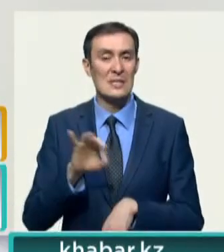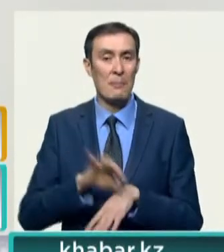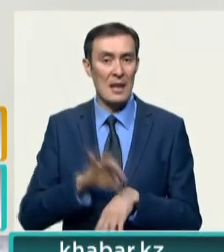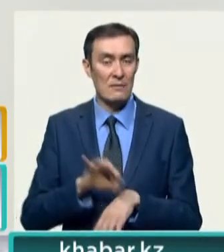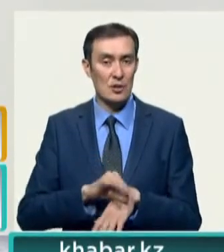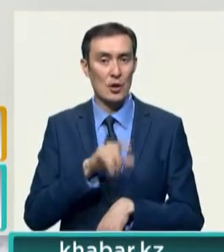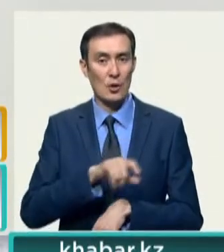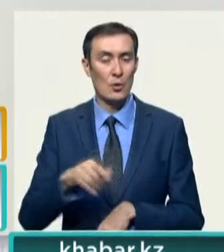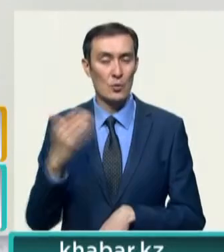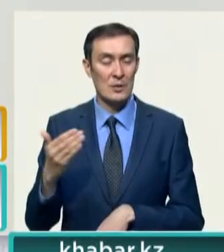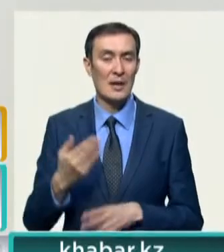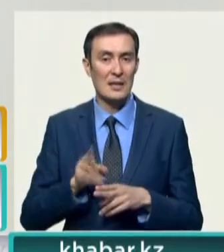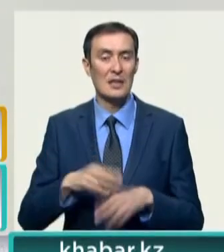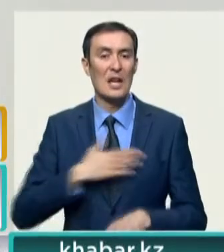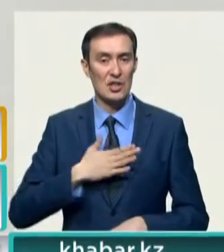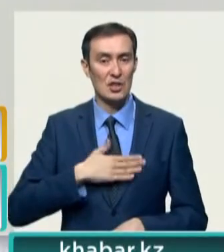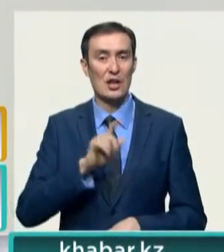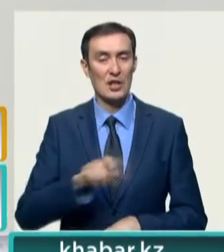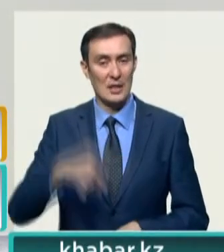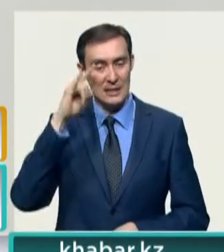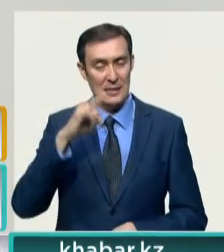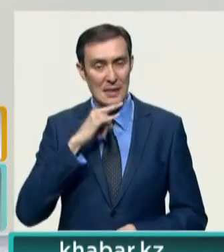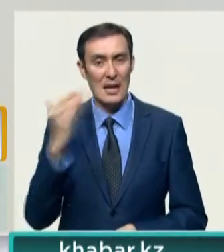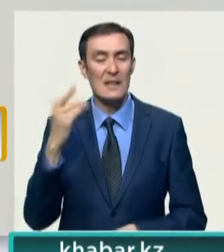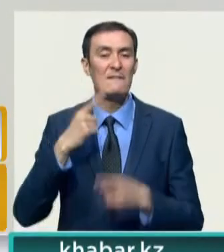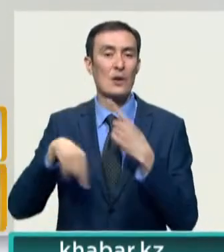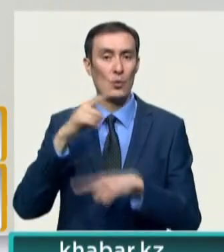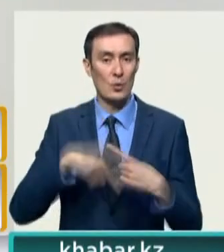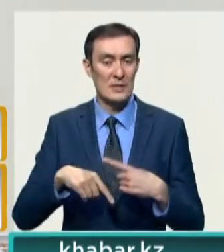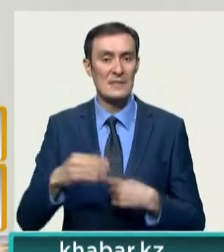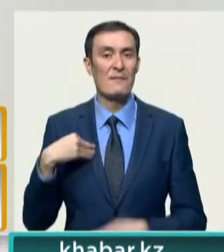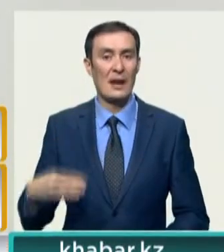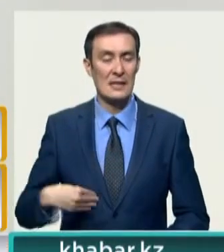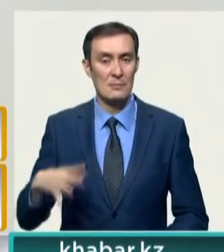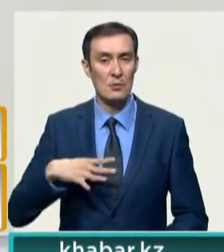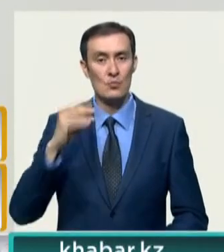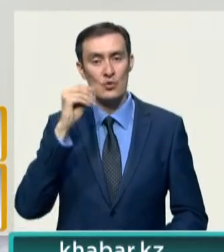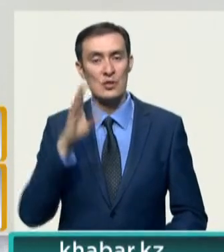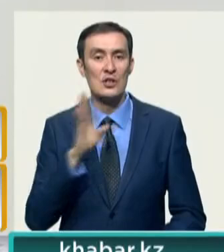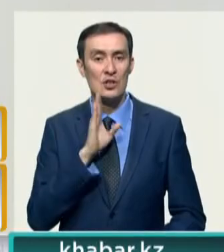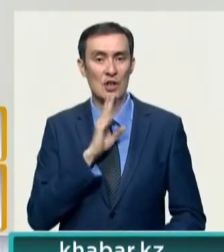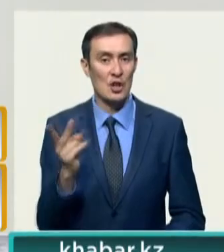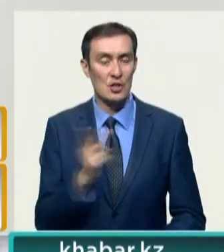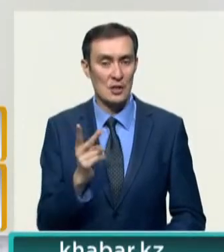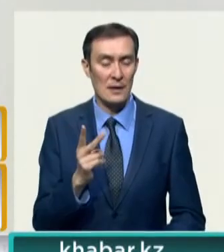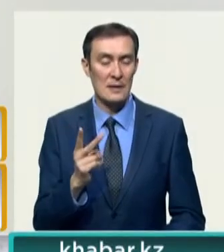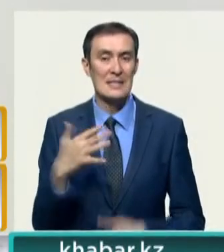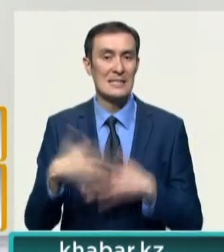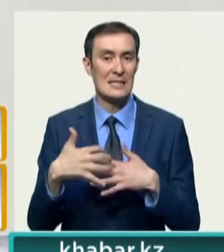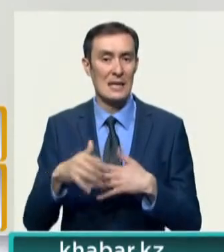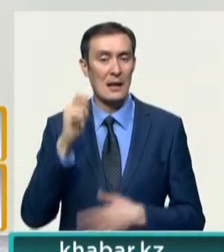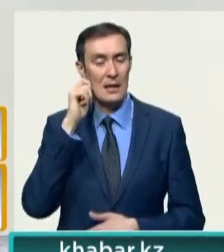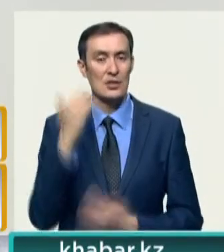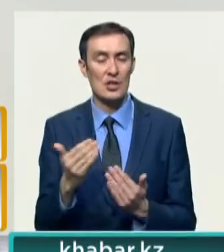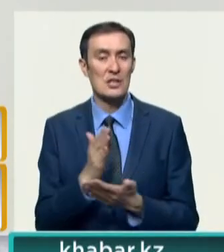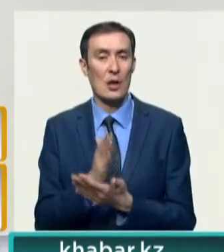заболевшие жители, это казахстанцы, они вернулись из Франции, это мужчина и женщина средних лет.